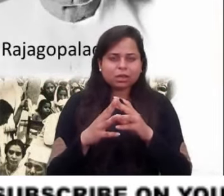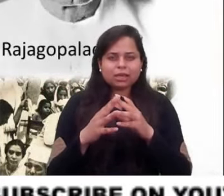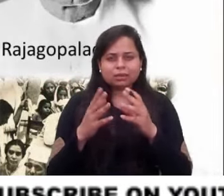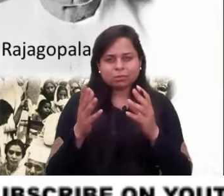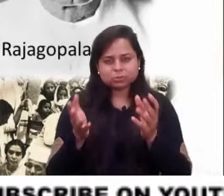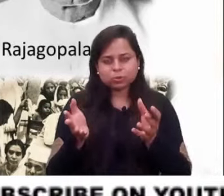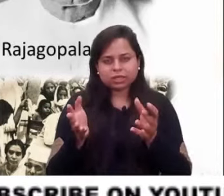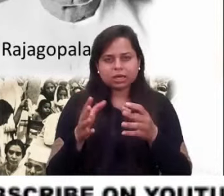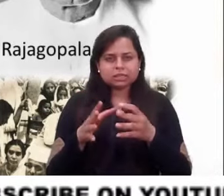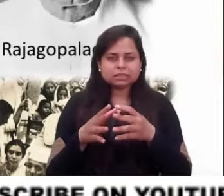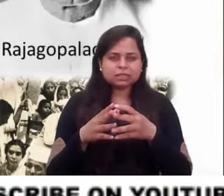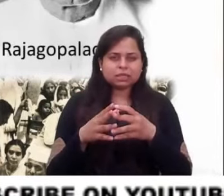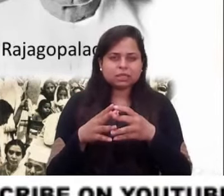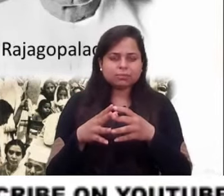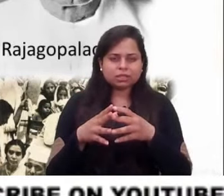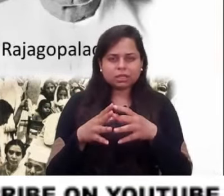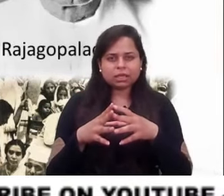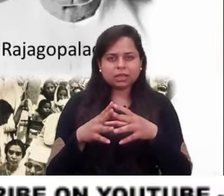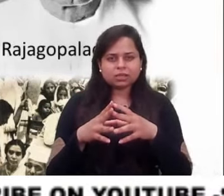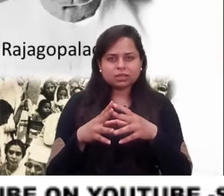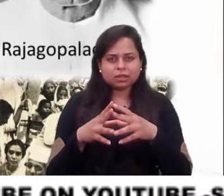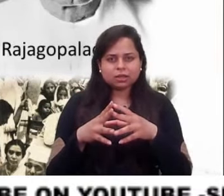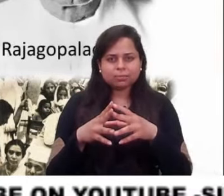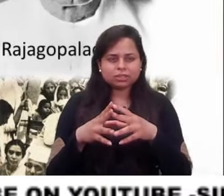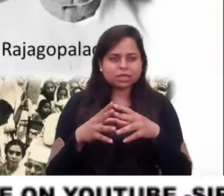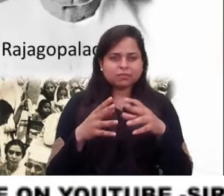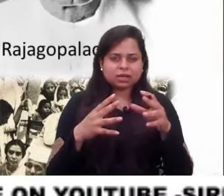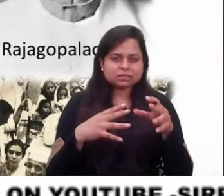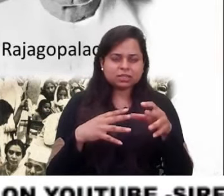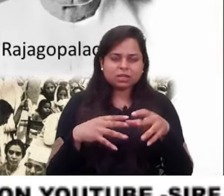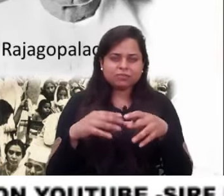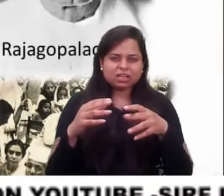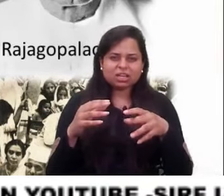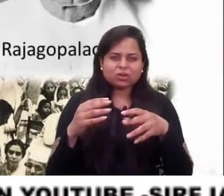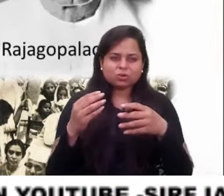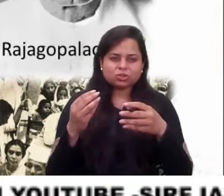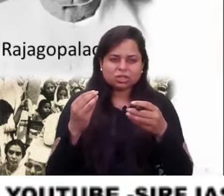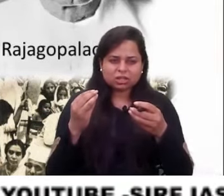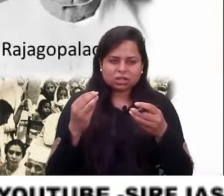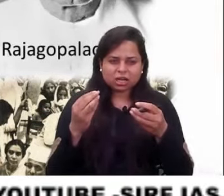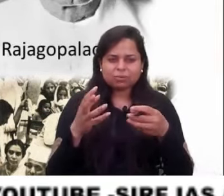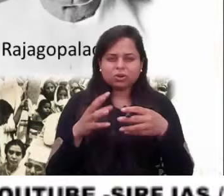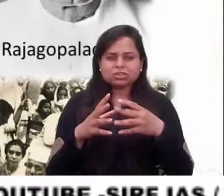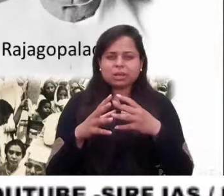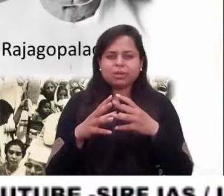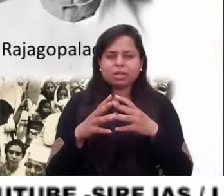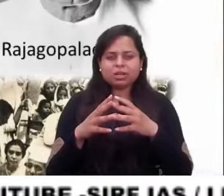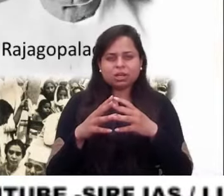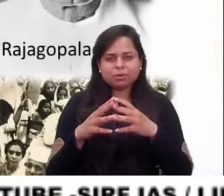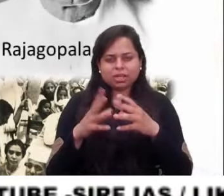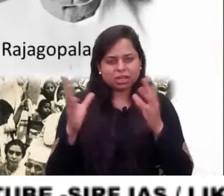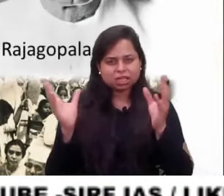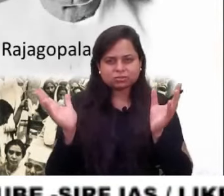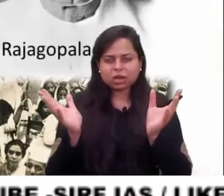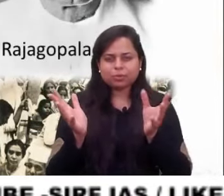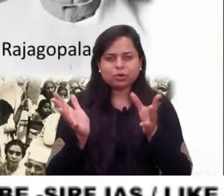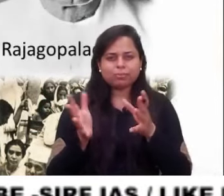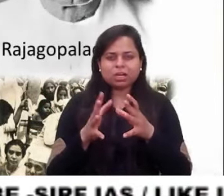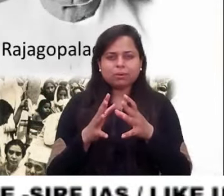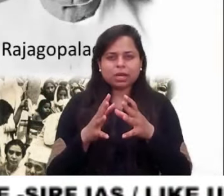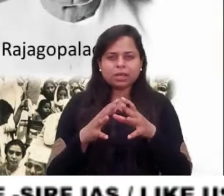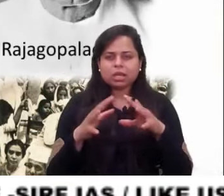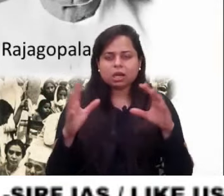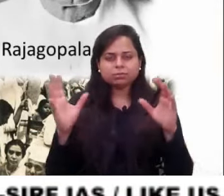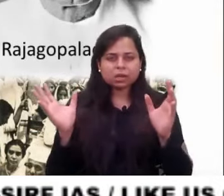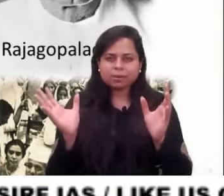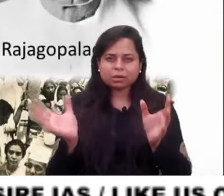लेकिन मजबूर कर सकती है मुझे मिठाई वहां से फिर निकली और कुछ अर्बन और सेमी अर्बन एरियाज महापौर